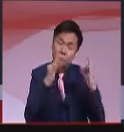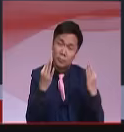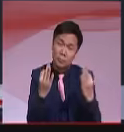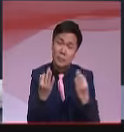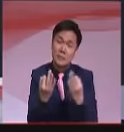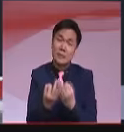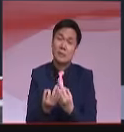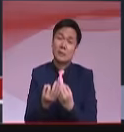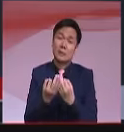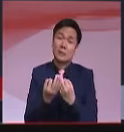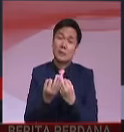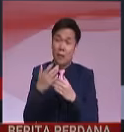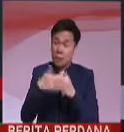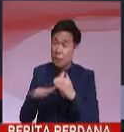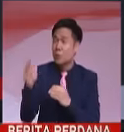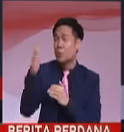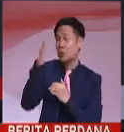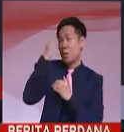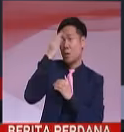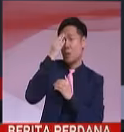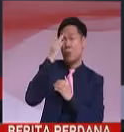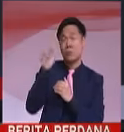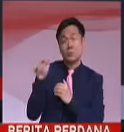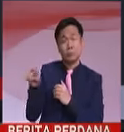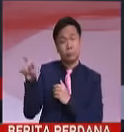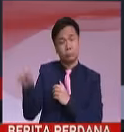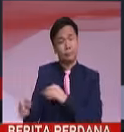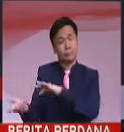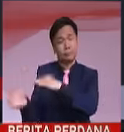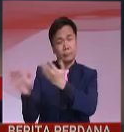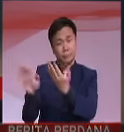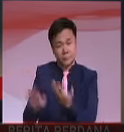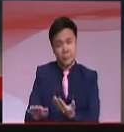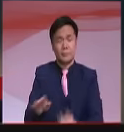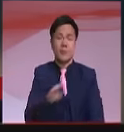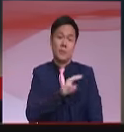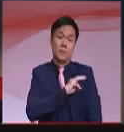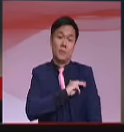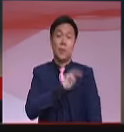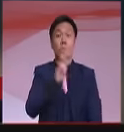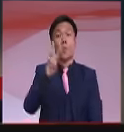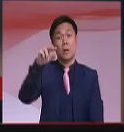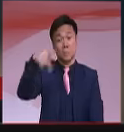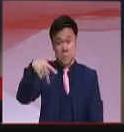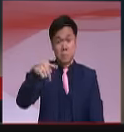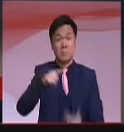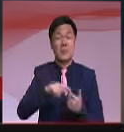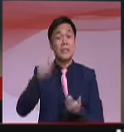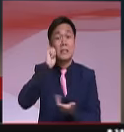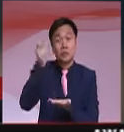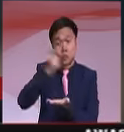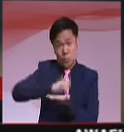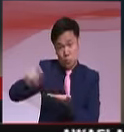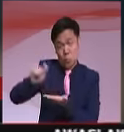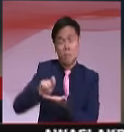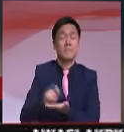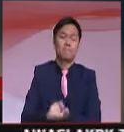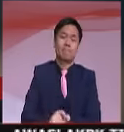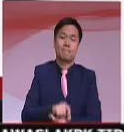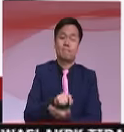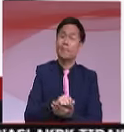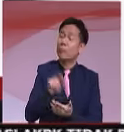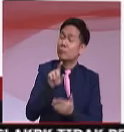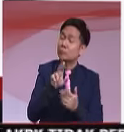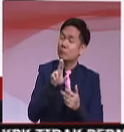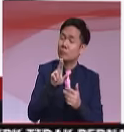sejurus pekabaran Duke itu diterima menteri wilayah Persekutuan yang juga sejauh seagung dientri